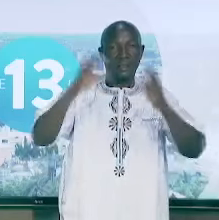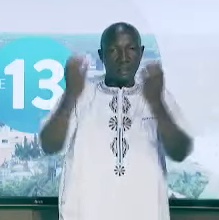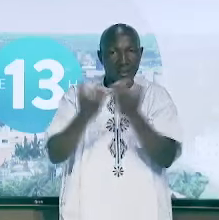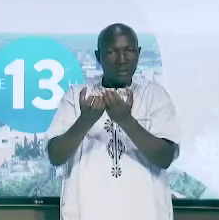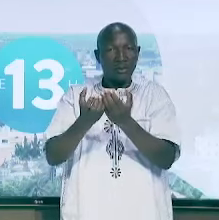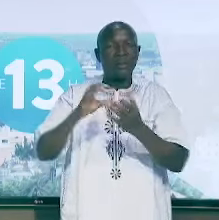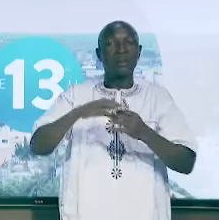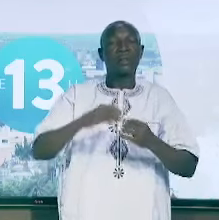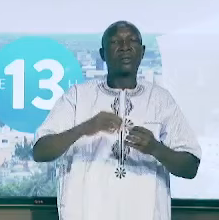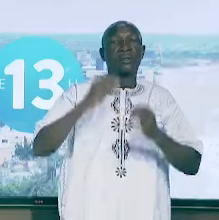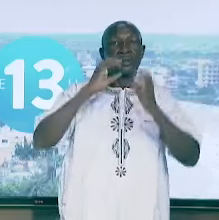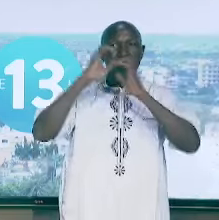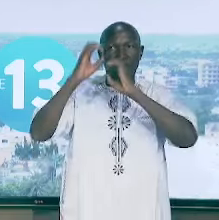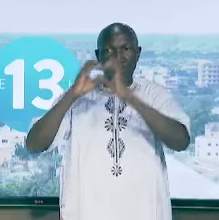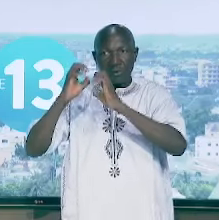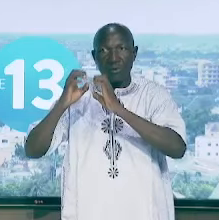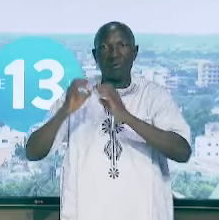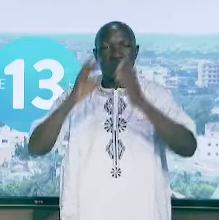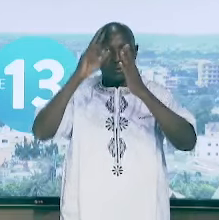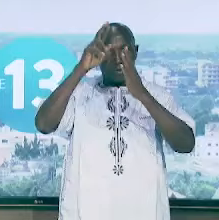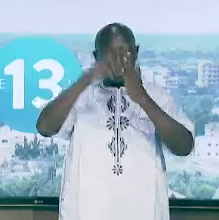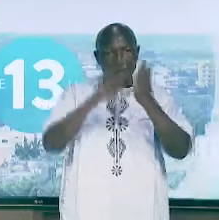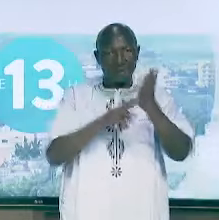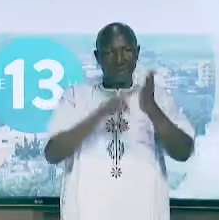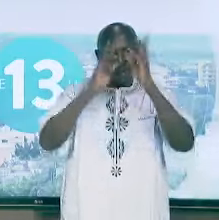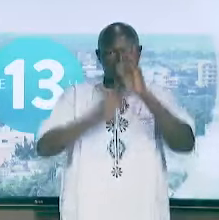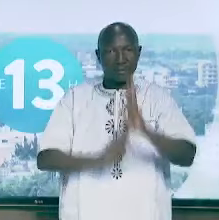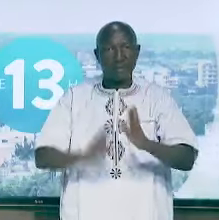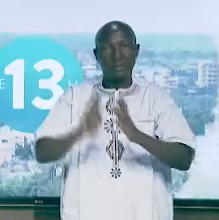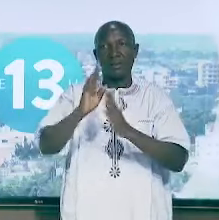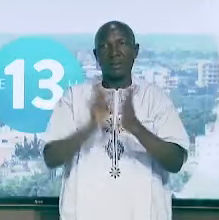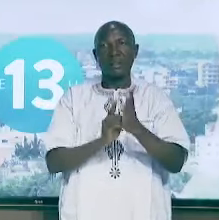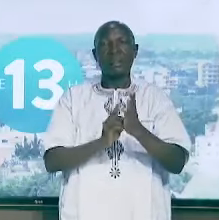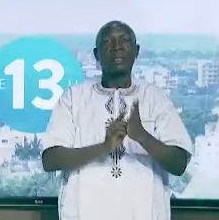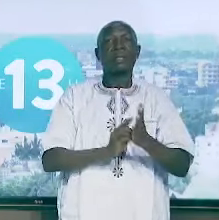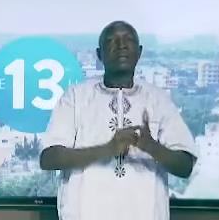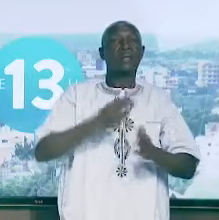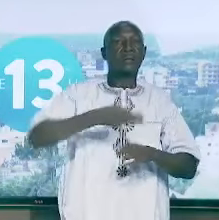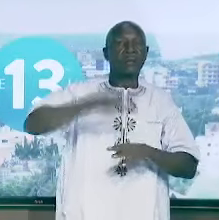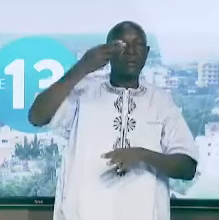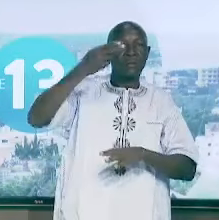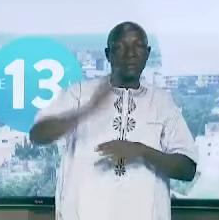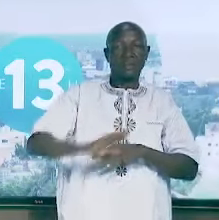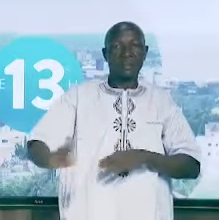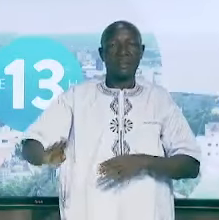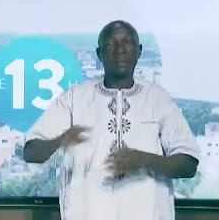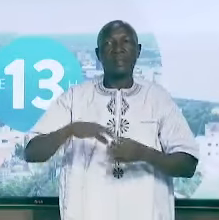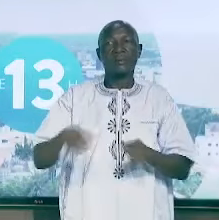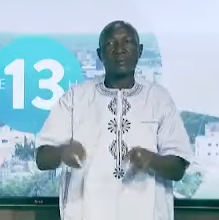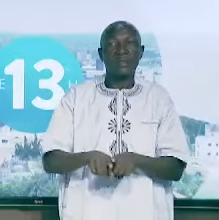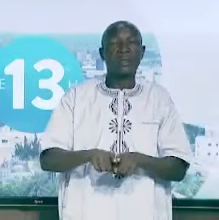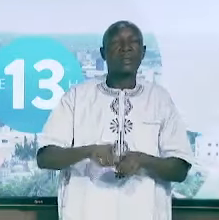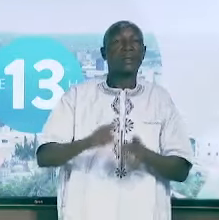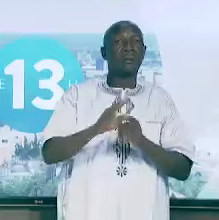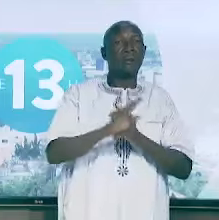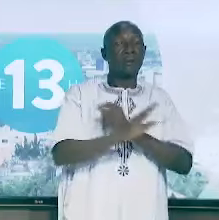la protection et le respect des droits humains sont le Haut-Bassin, le Centre-Nord et la boucle du Mouhoun.